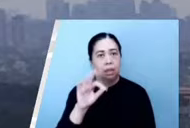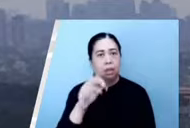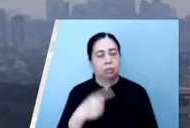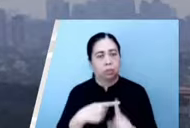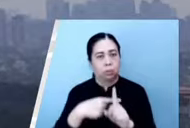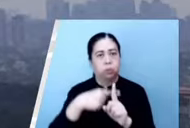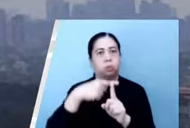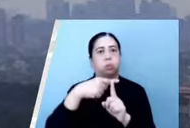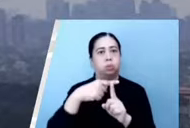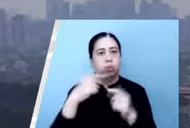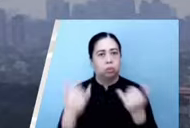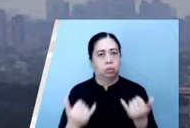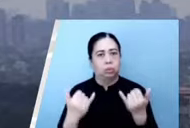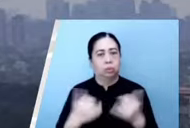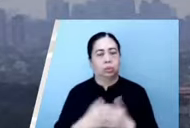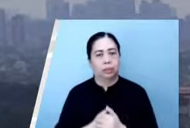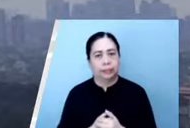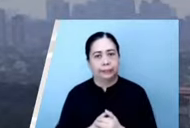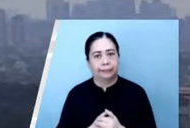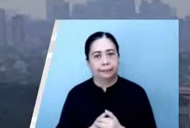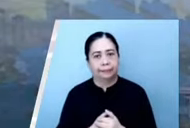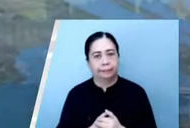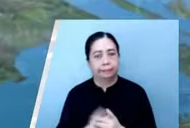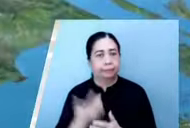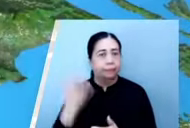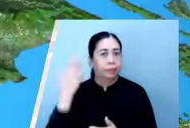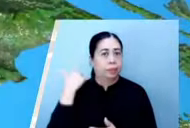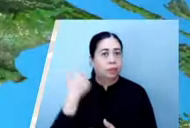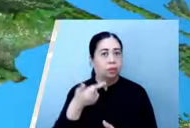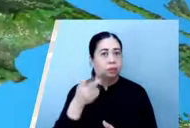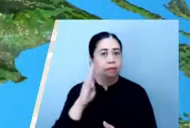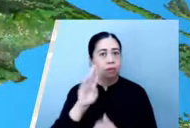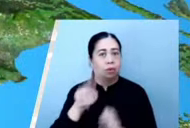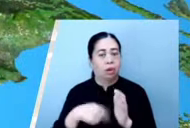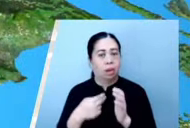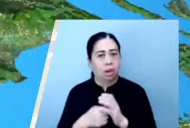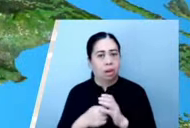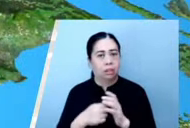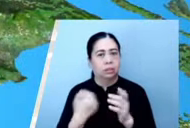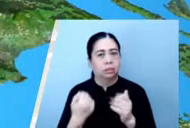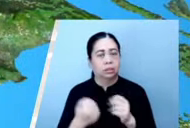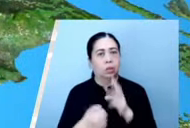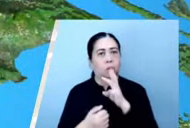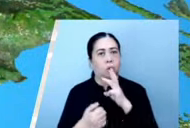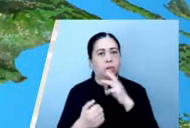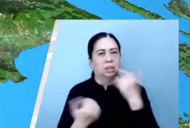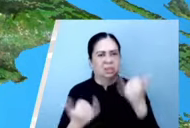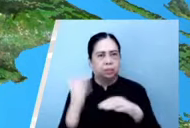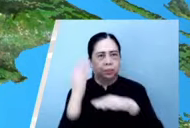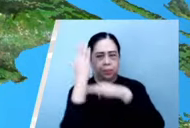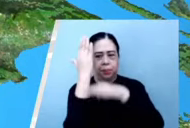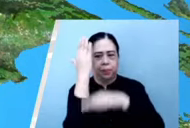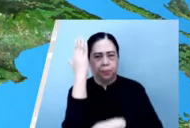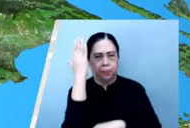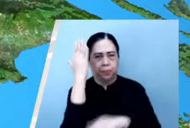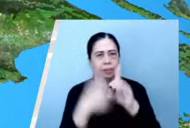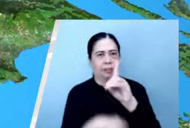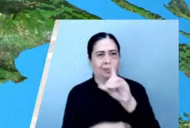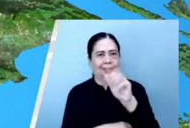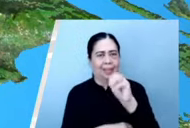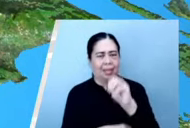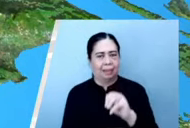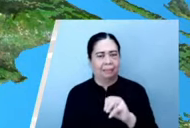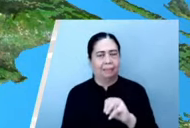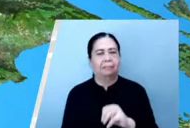ngayong araw. Sa nakalipas na 24 oras, bumaba muli ang tubig sa maraming dam dito sa Luzon. Yan po yung Angat, Ipo,